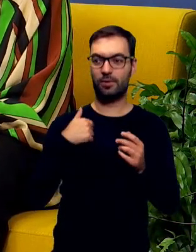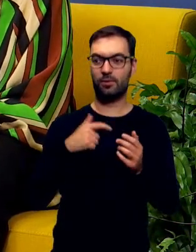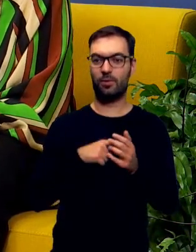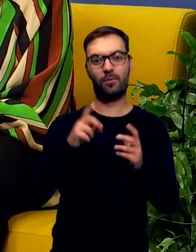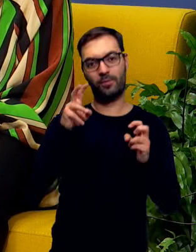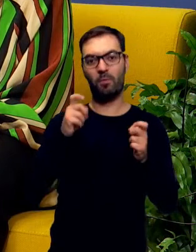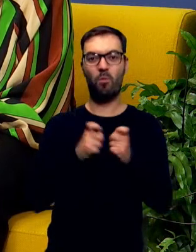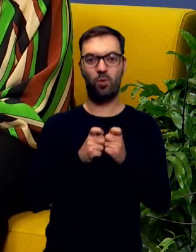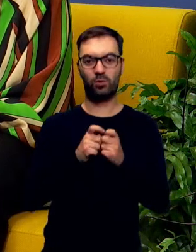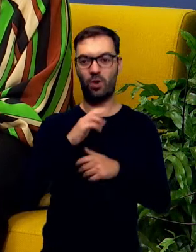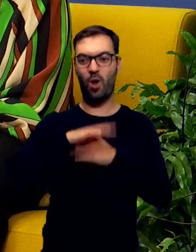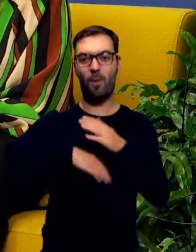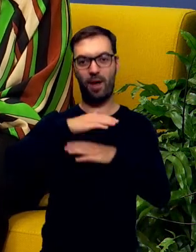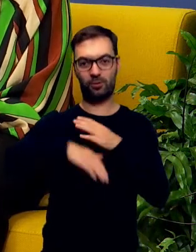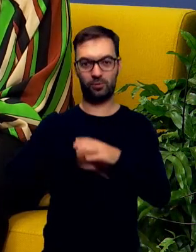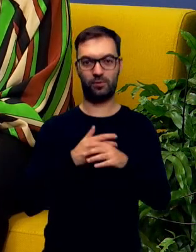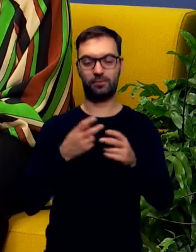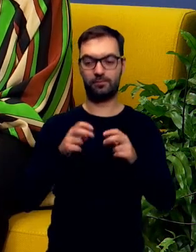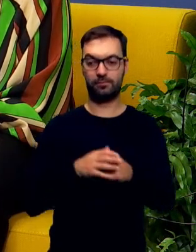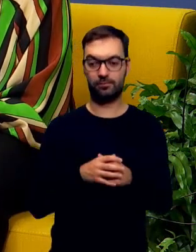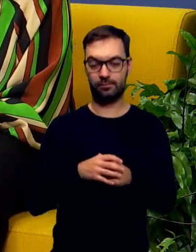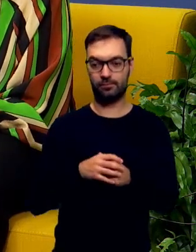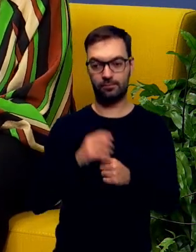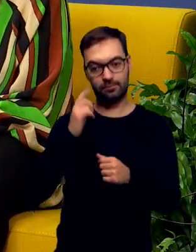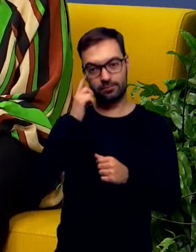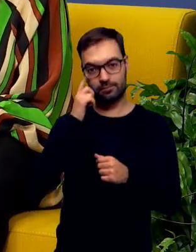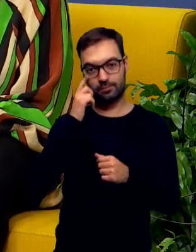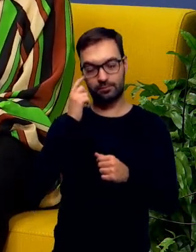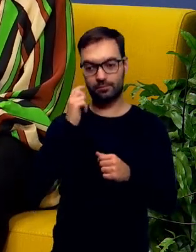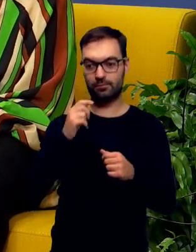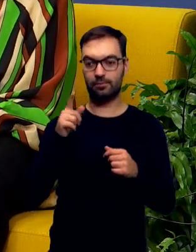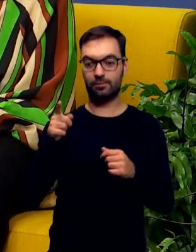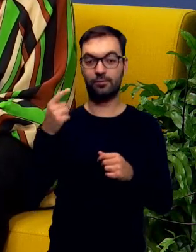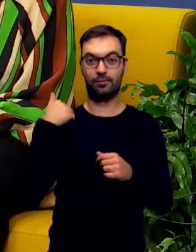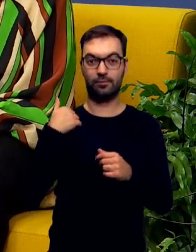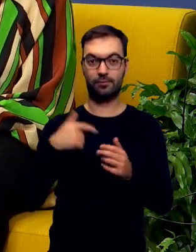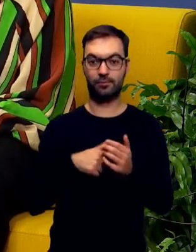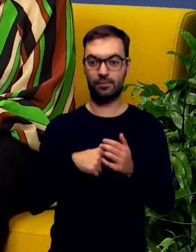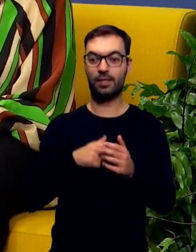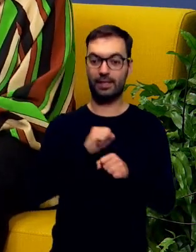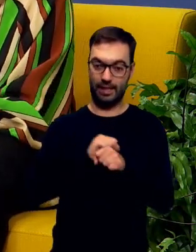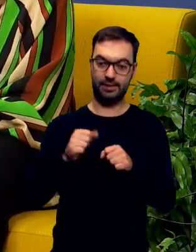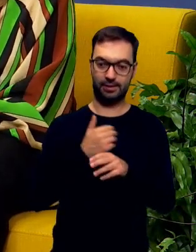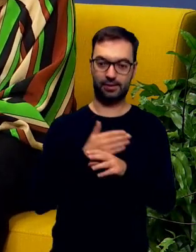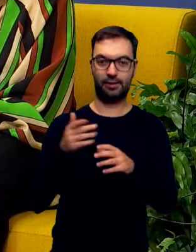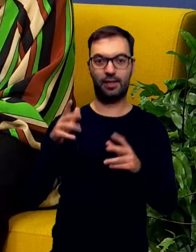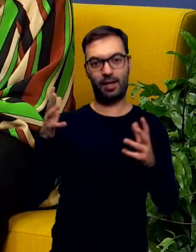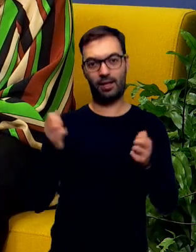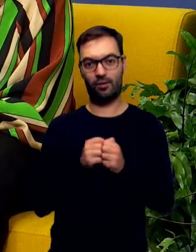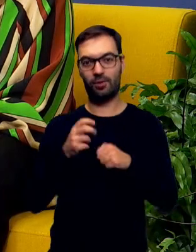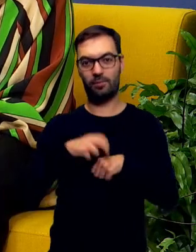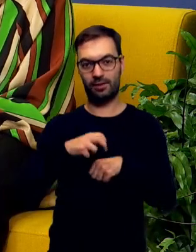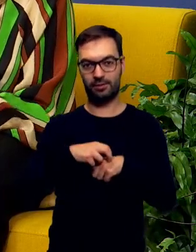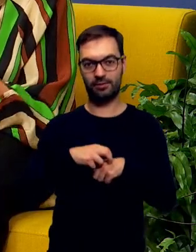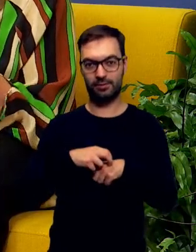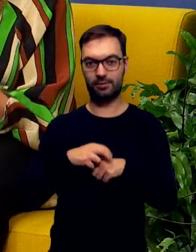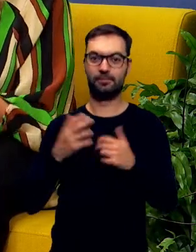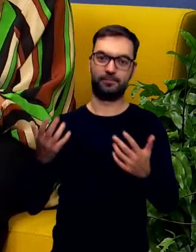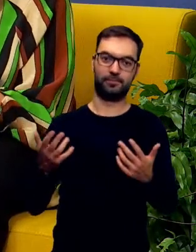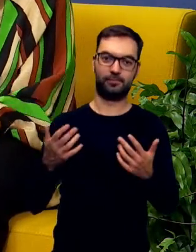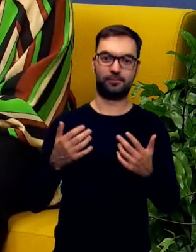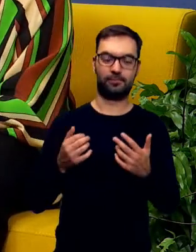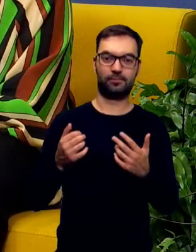punkt opatrunkowy został stworzony. No a ponieważ on jest ratownikiem medycznym, więc